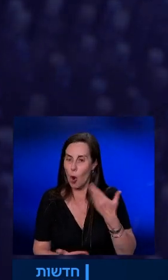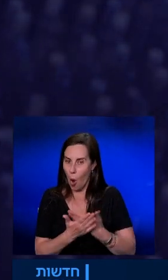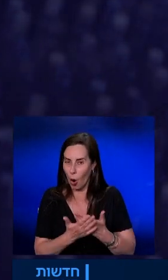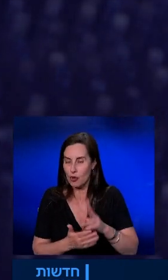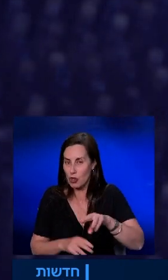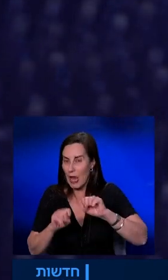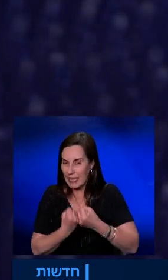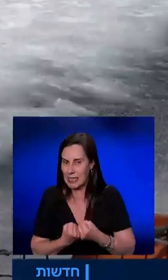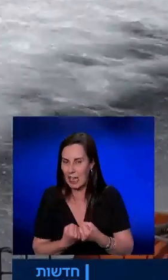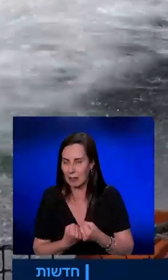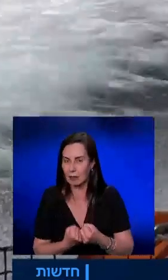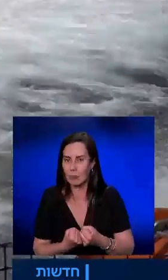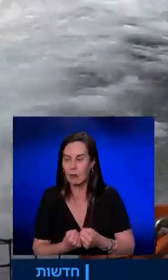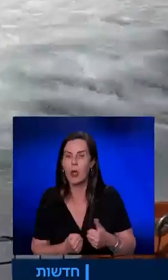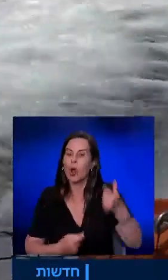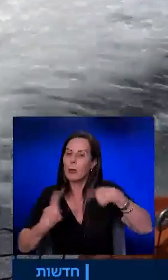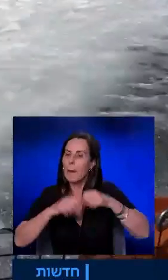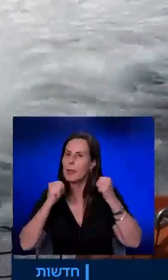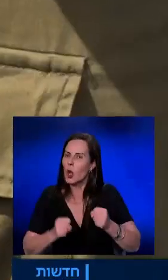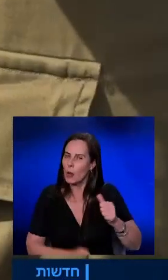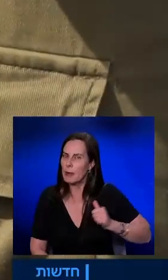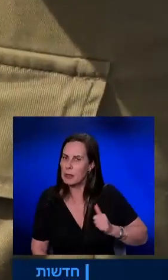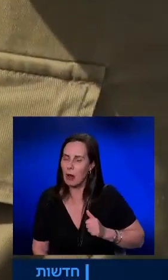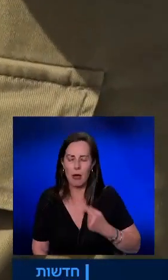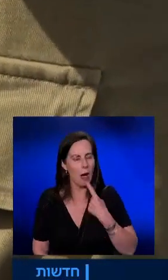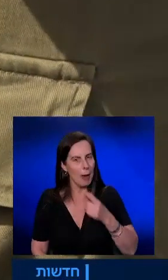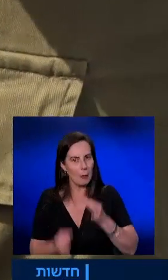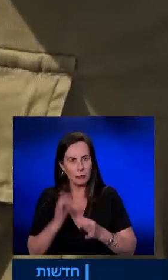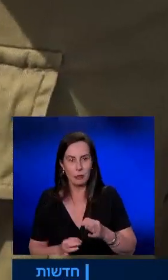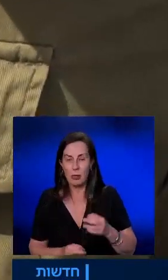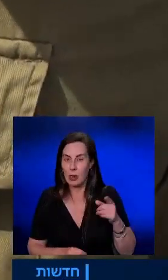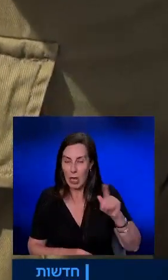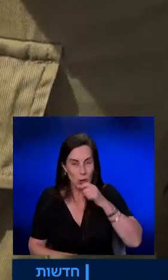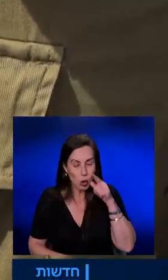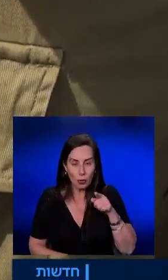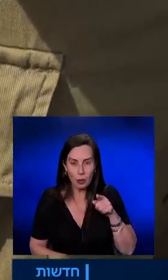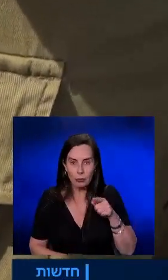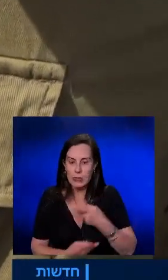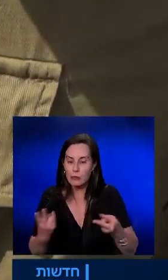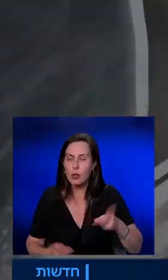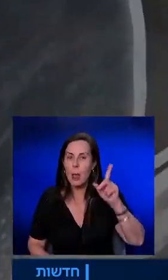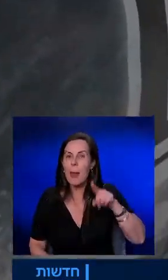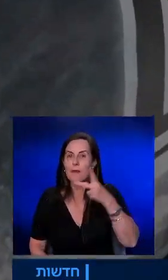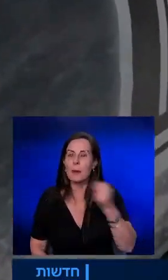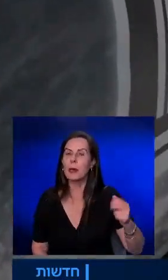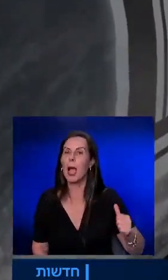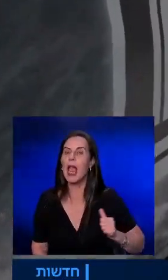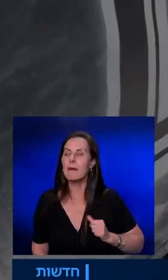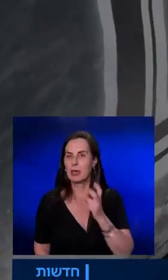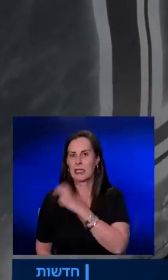נזק בפועל. ראש מחלקת ביטחון המידע בצהל מסר לפרקליטות שלמבצע הסודי נחשפו למעלה מ-1,200 חיילים